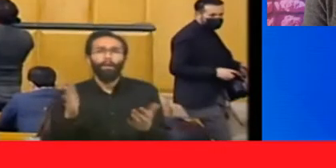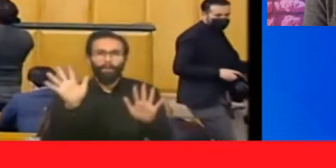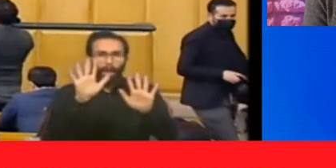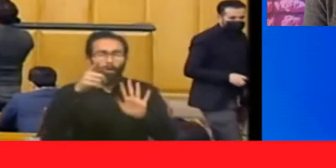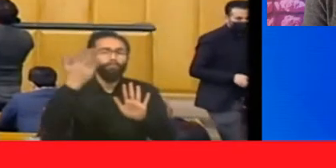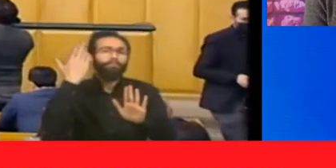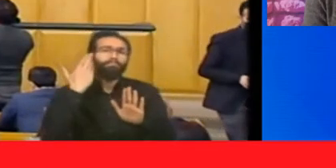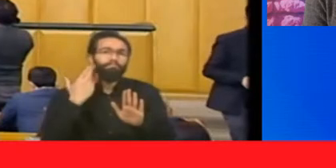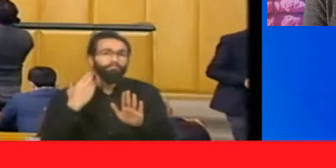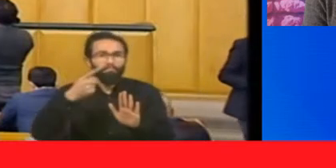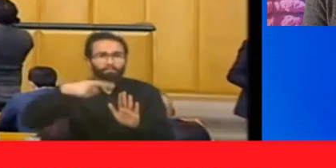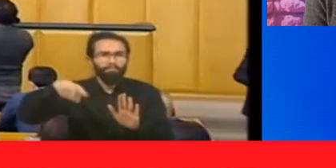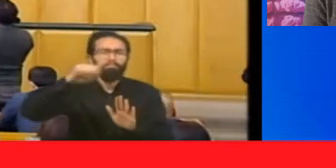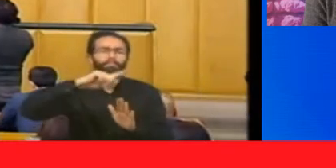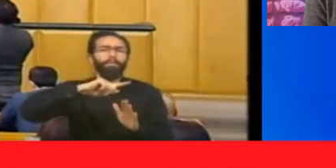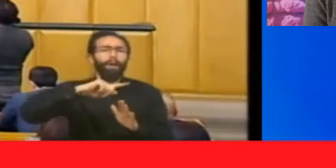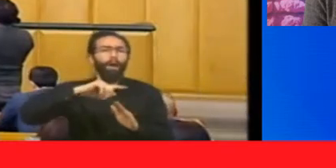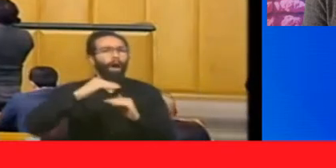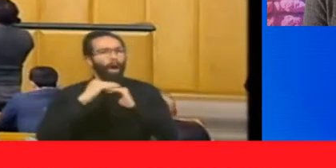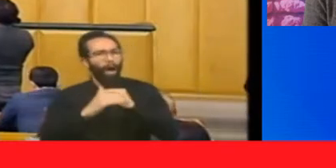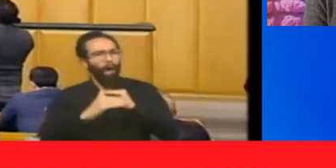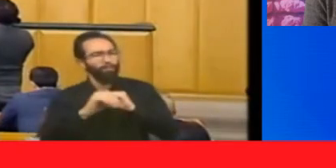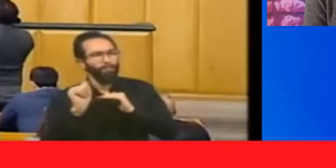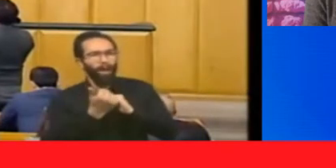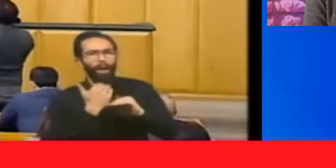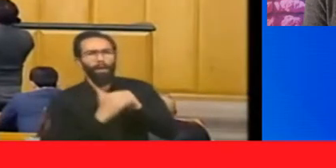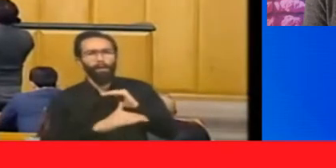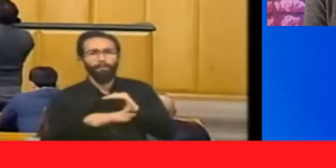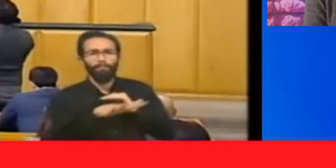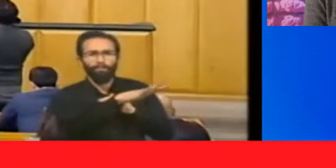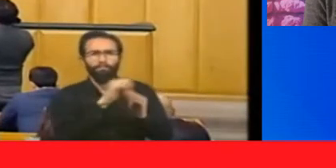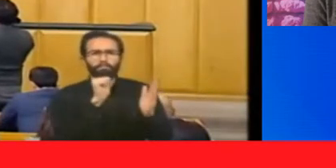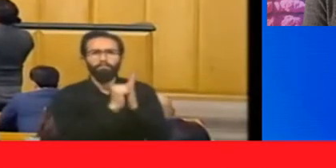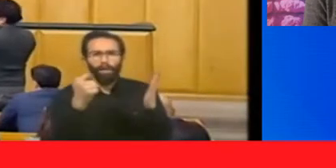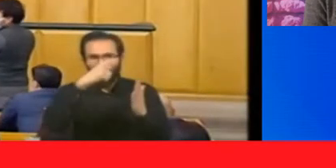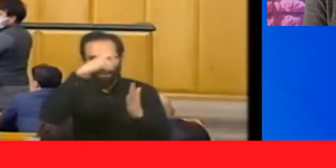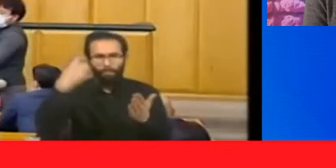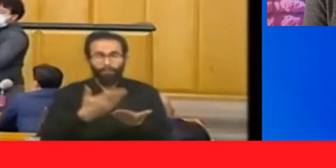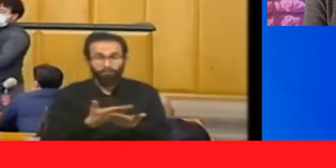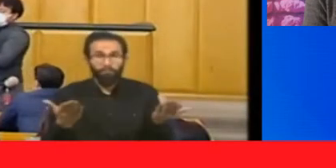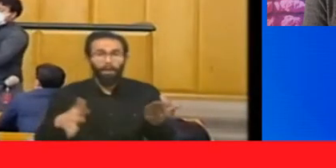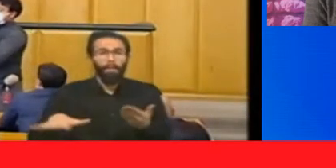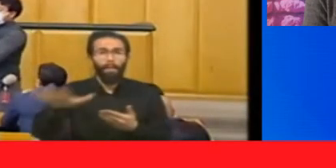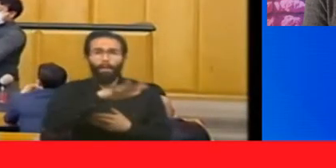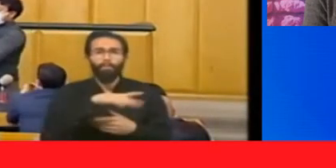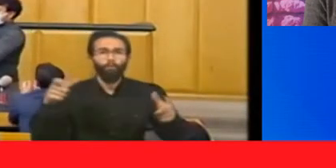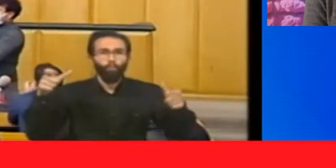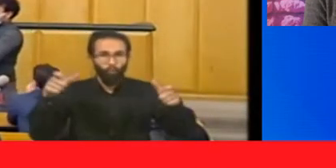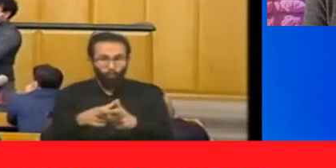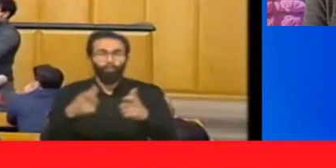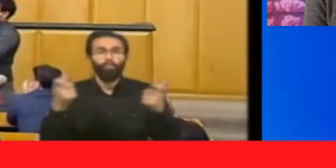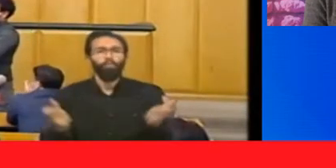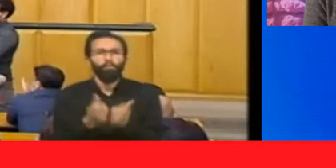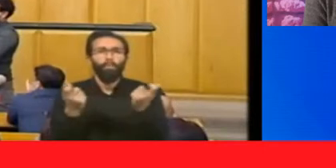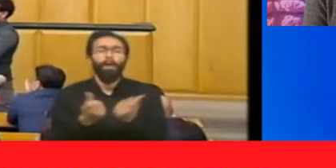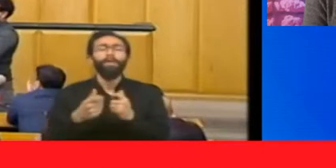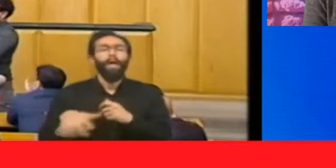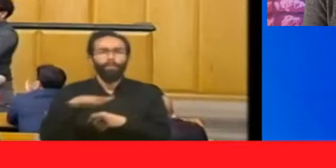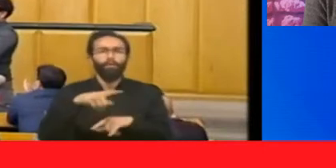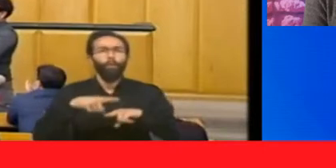değerli halkımız ve basının değerli emekçileri, hepiniz grup toplantımıza hoş geldiniz, sefalar